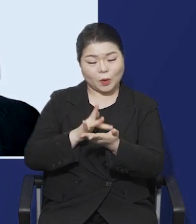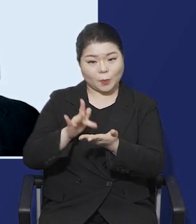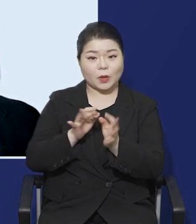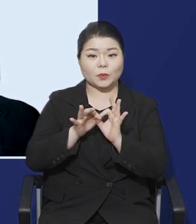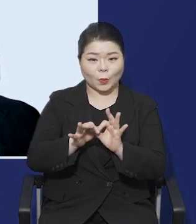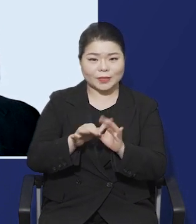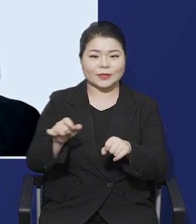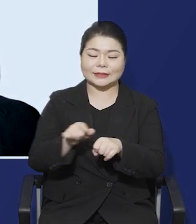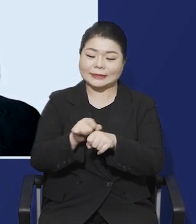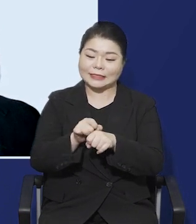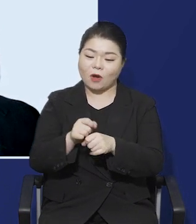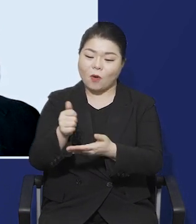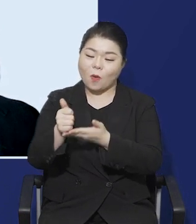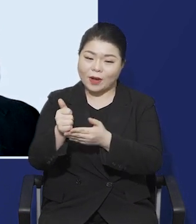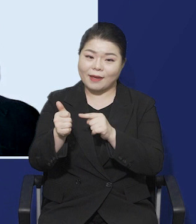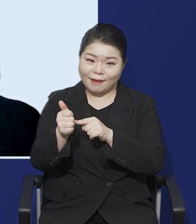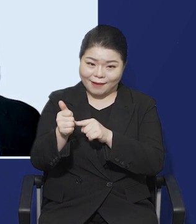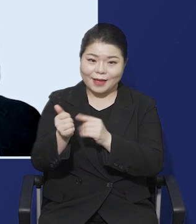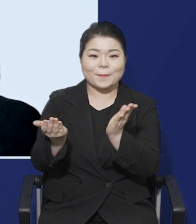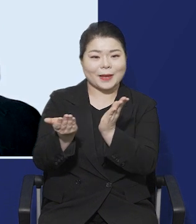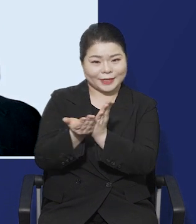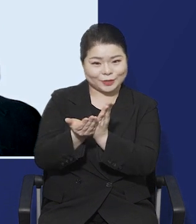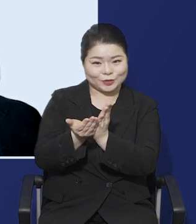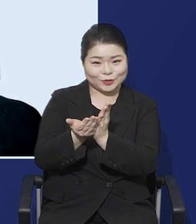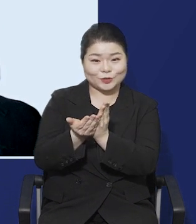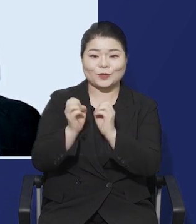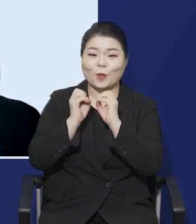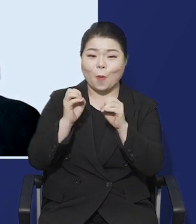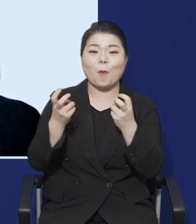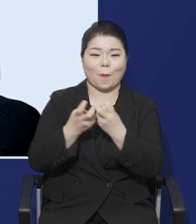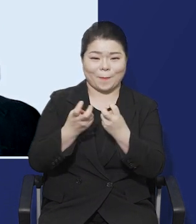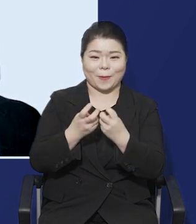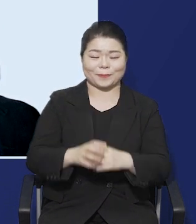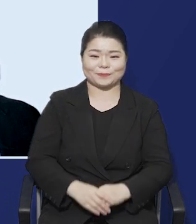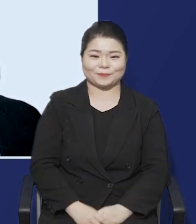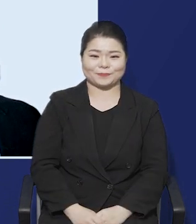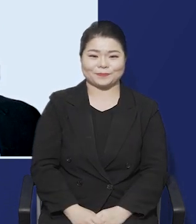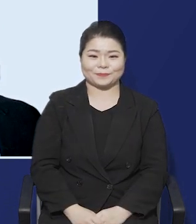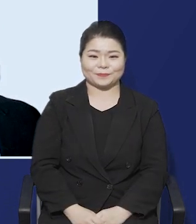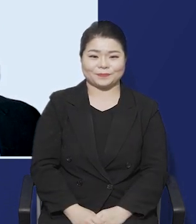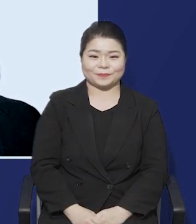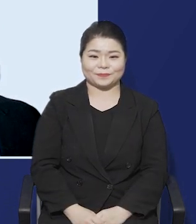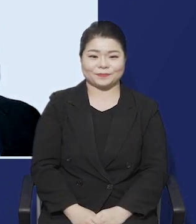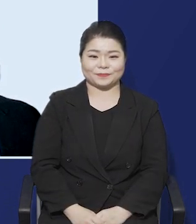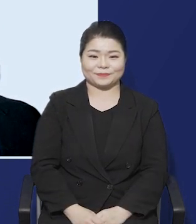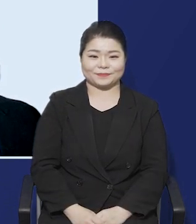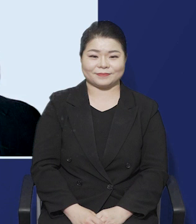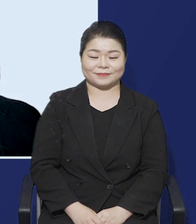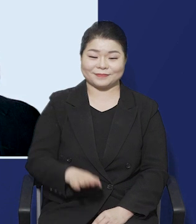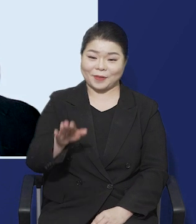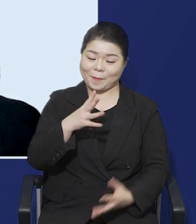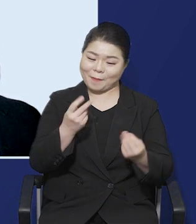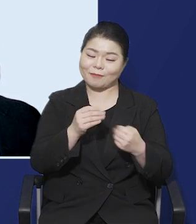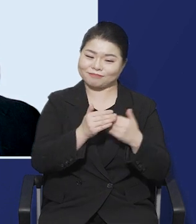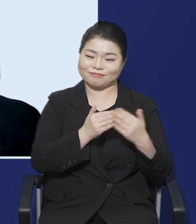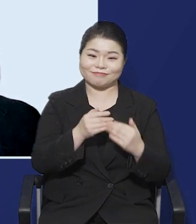통해서 특정 고객에게 다가가는 데 초점을 맞춘 다채널 온라인 마케팅 기법입니다. 뭐 여러분도 뭐 많이